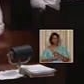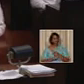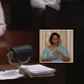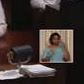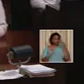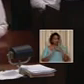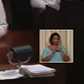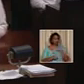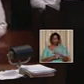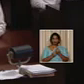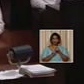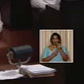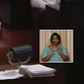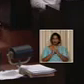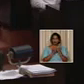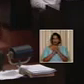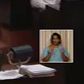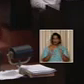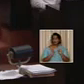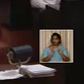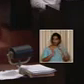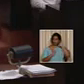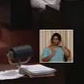ඒ සඳහා රජය ලබා දෙන විසඳුම් මොනවාද?